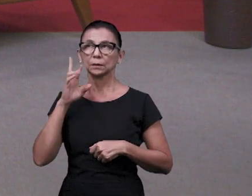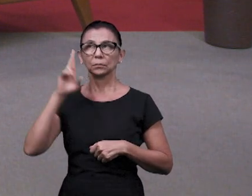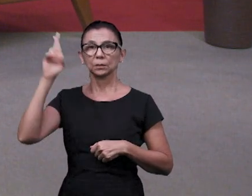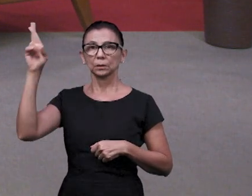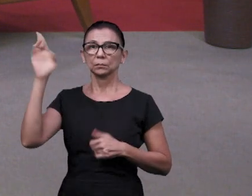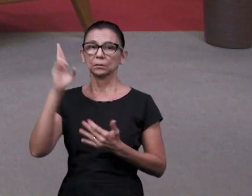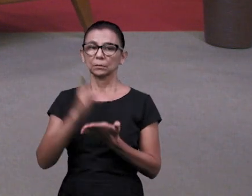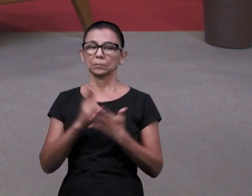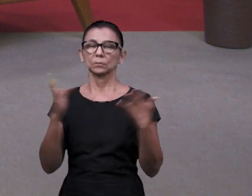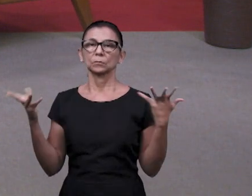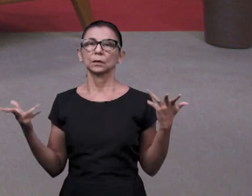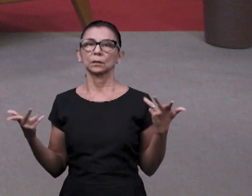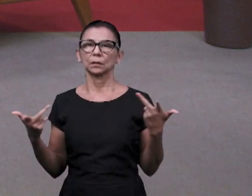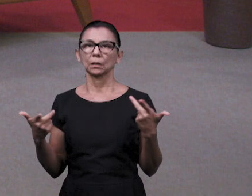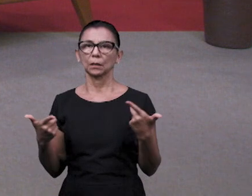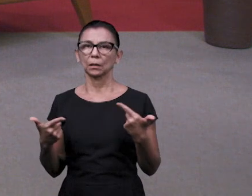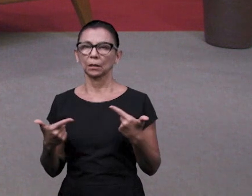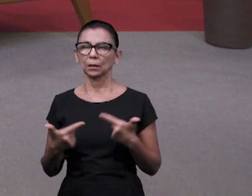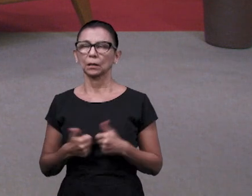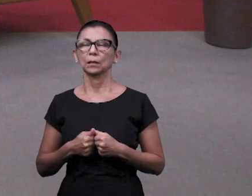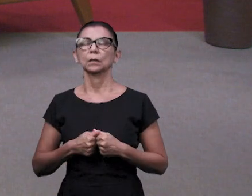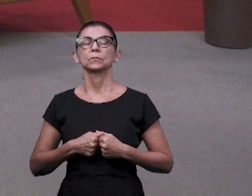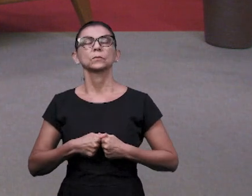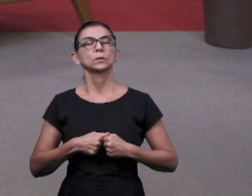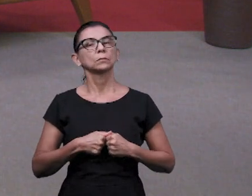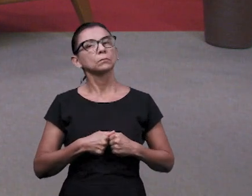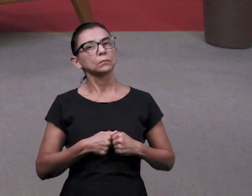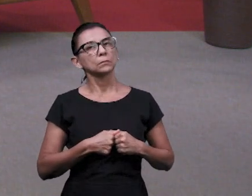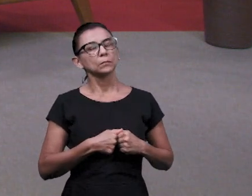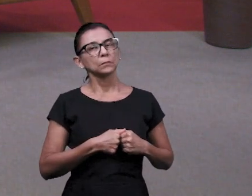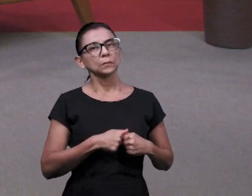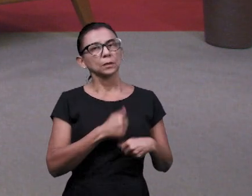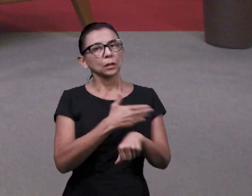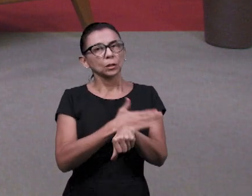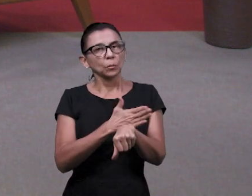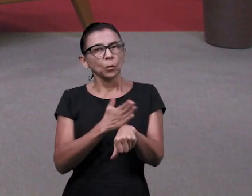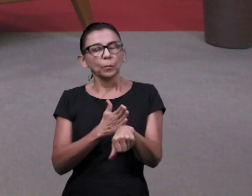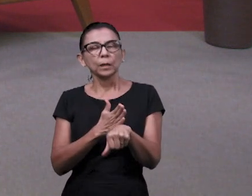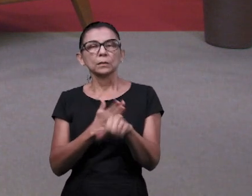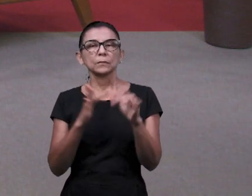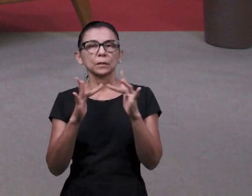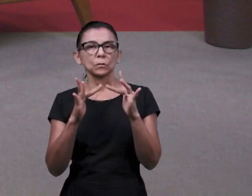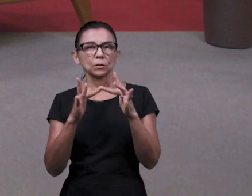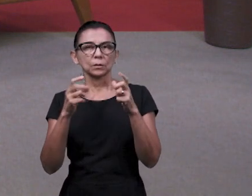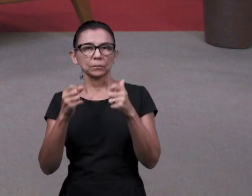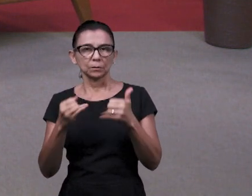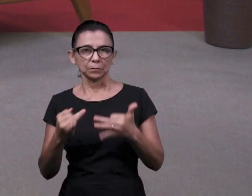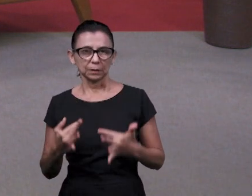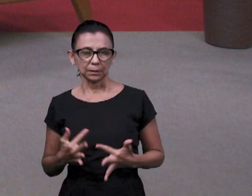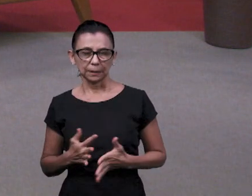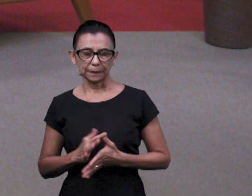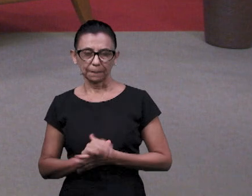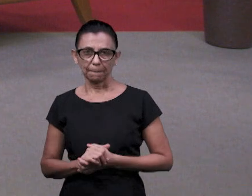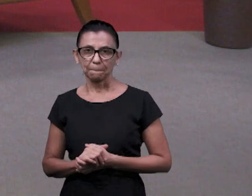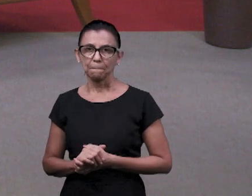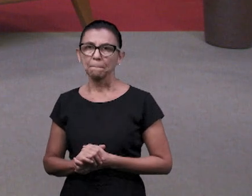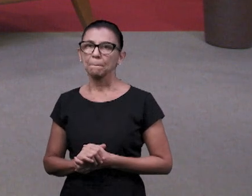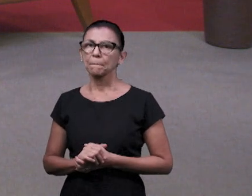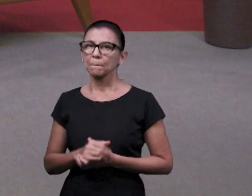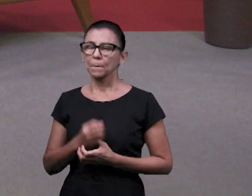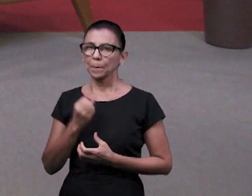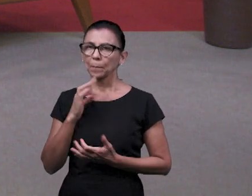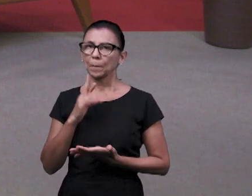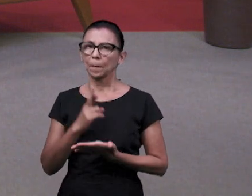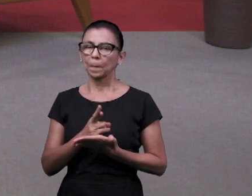qui apporte des résultats merveilleux à chaque édition, à chaque moment que vous contactez. Je vais vous expliquer ici.